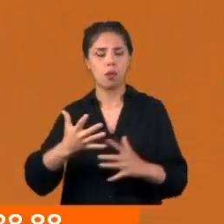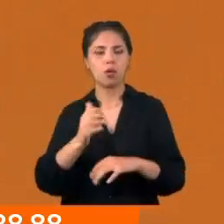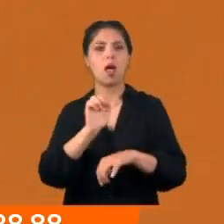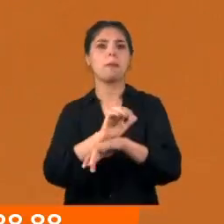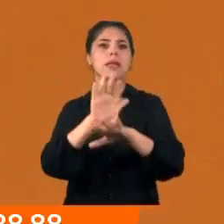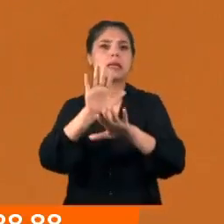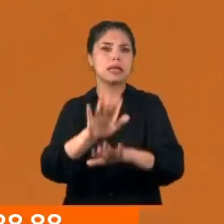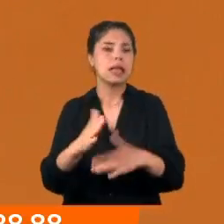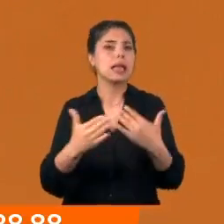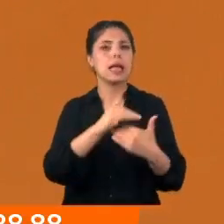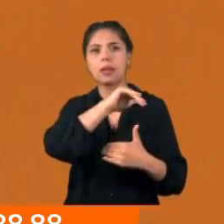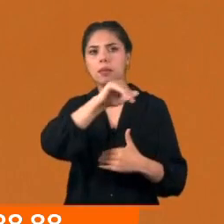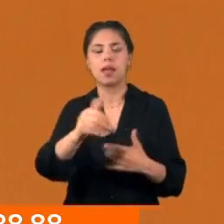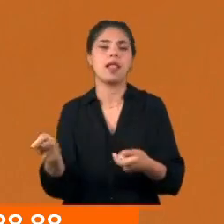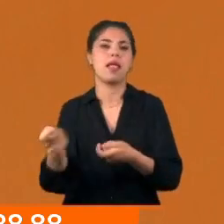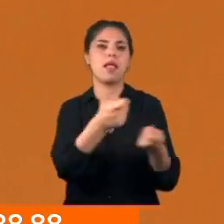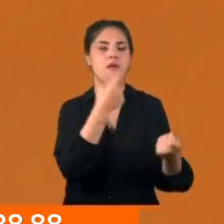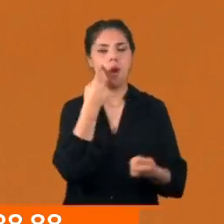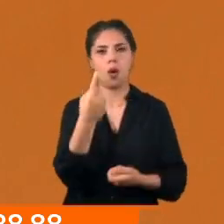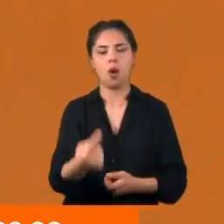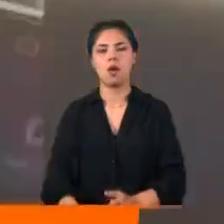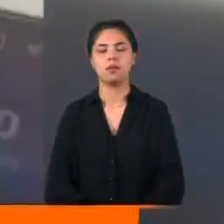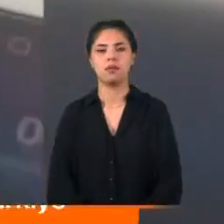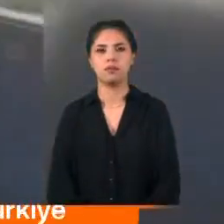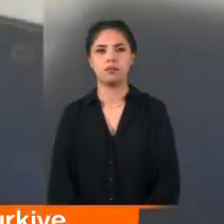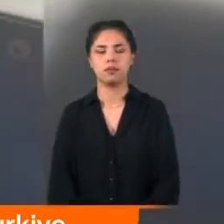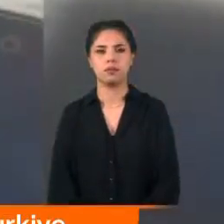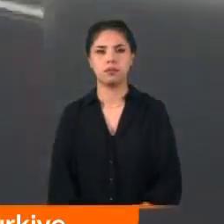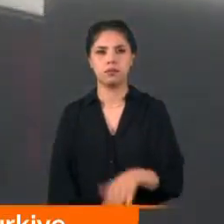kaldı. Yardımlarına itfaiye yetişti.